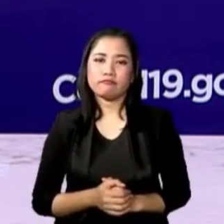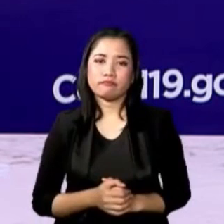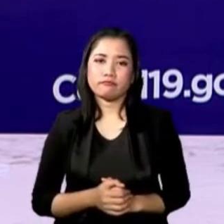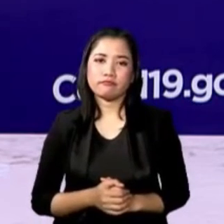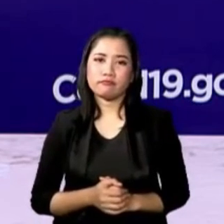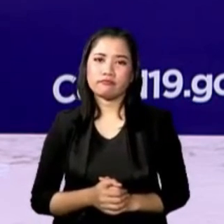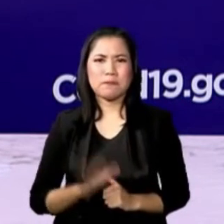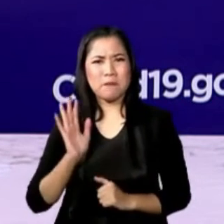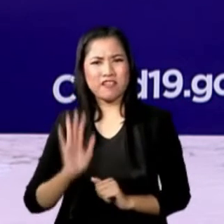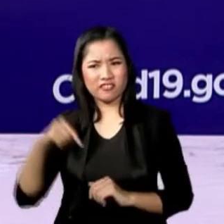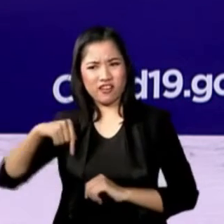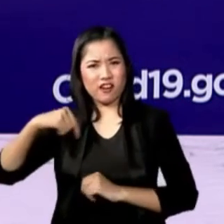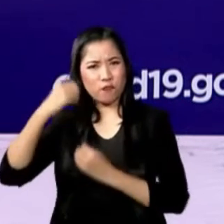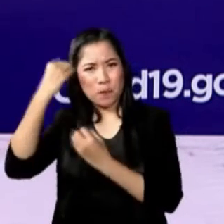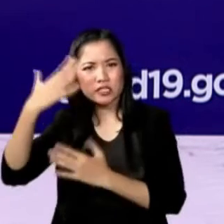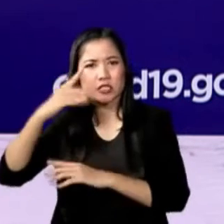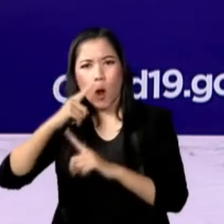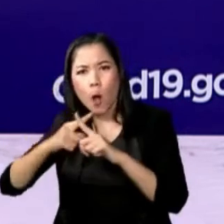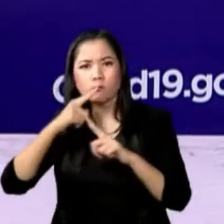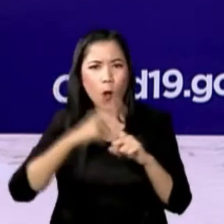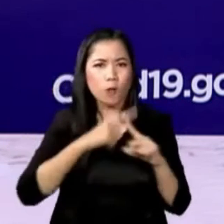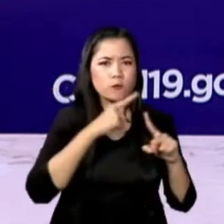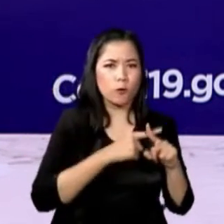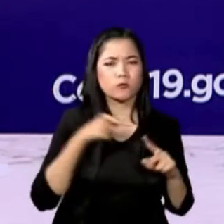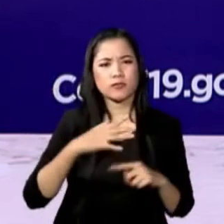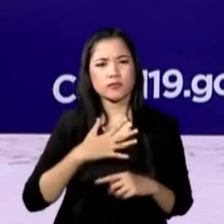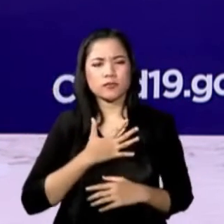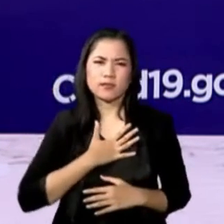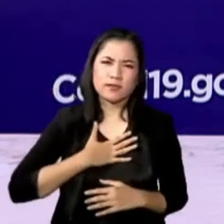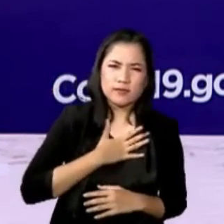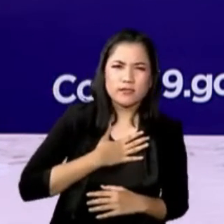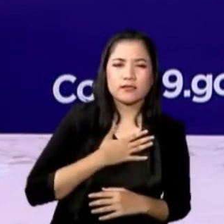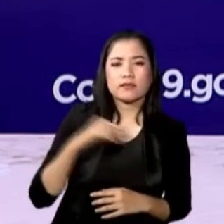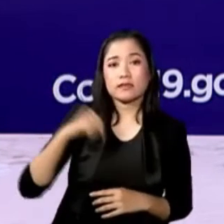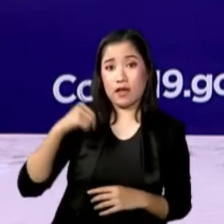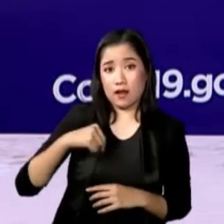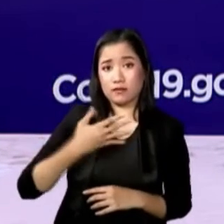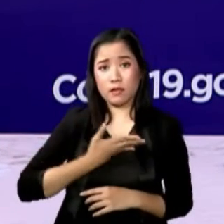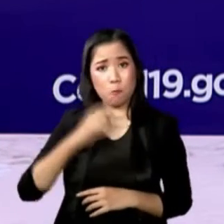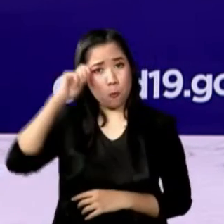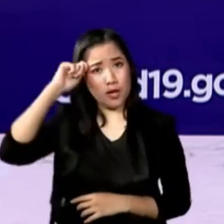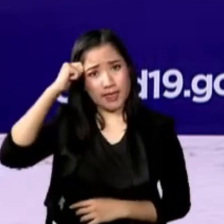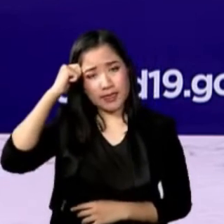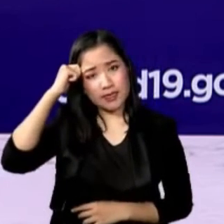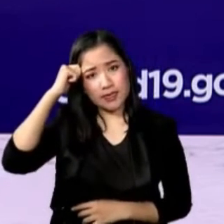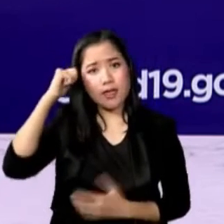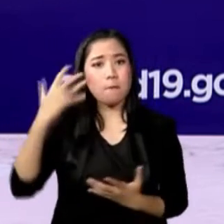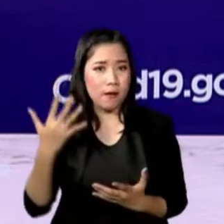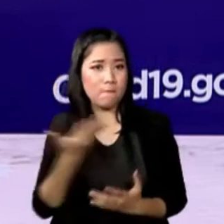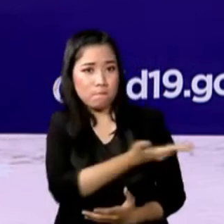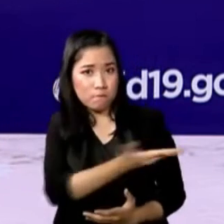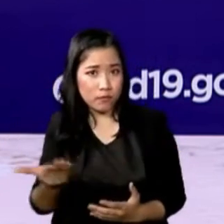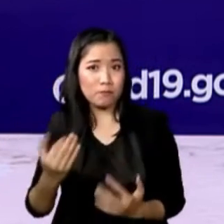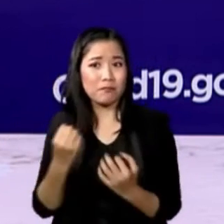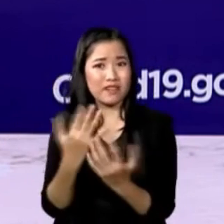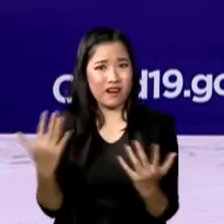Banyaknya informasi hoax saat ini sangatlah meresahkan. Maka dari itu, saya ingatkan kembali, apabila